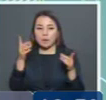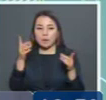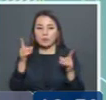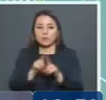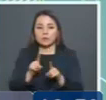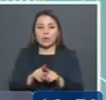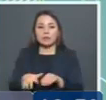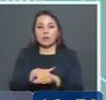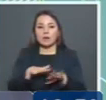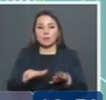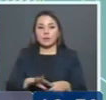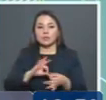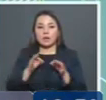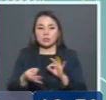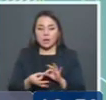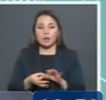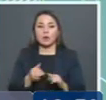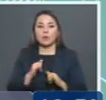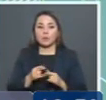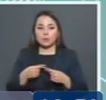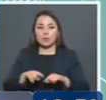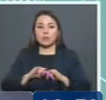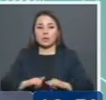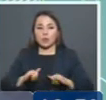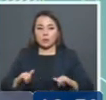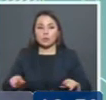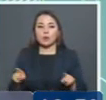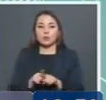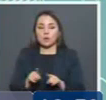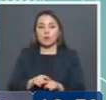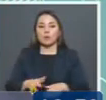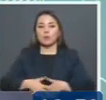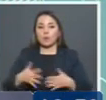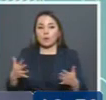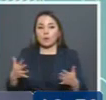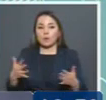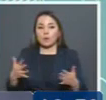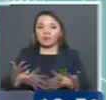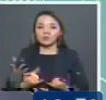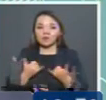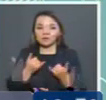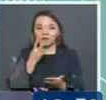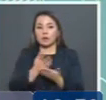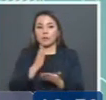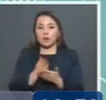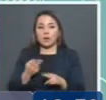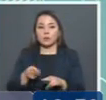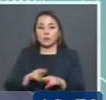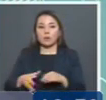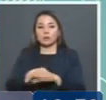көшпелі мәдениеттің болуы да өркениеттің дамуына мол мұрындық болды.